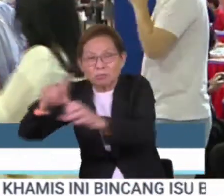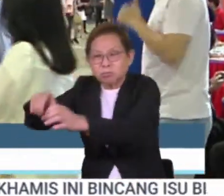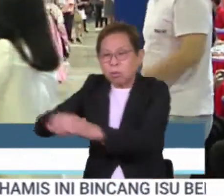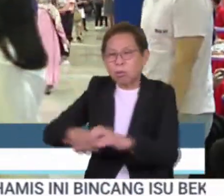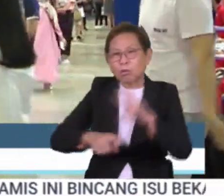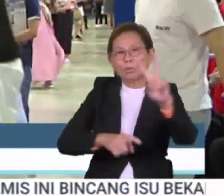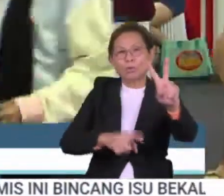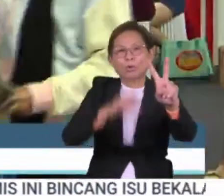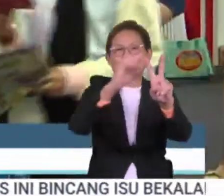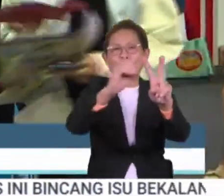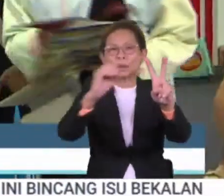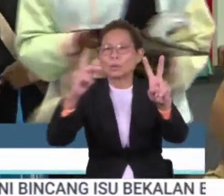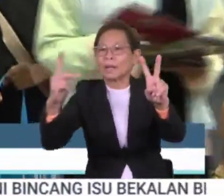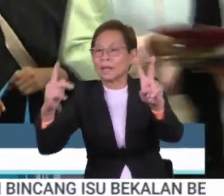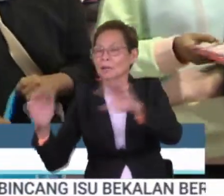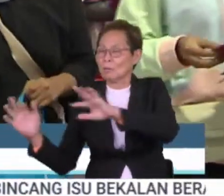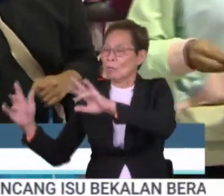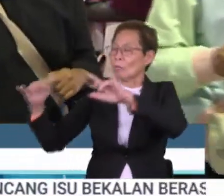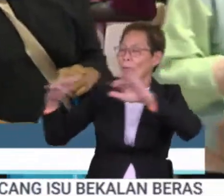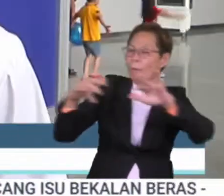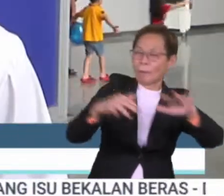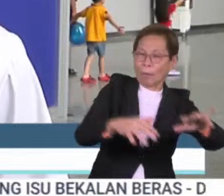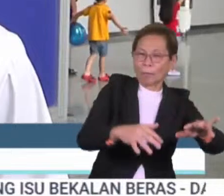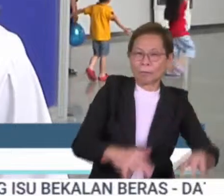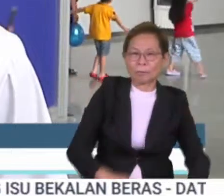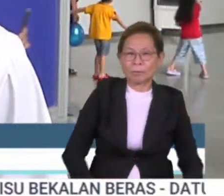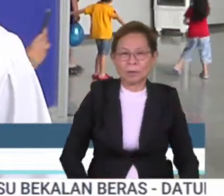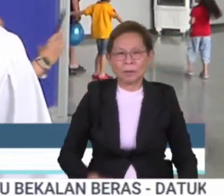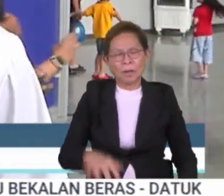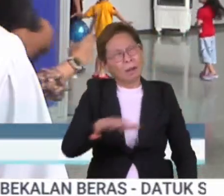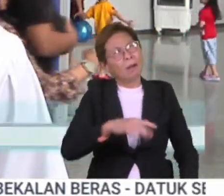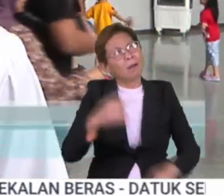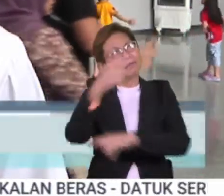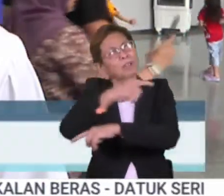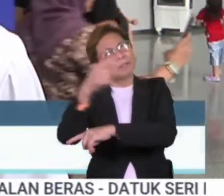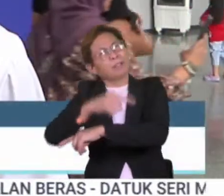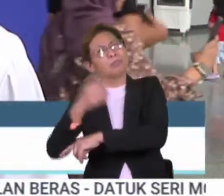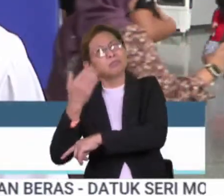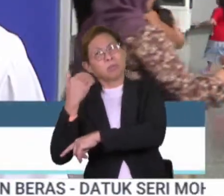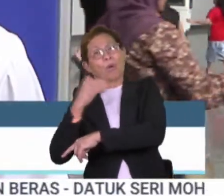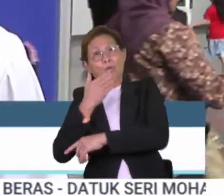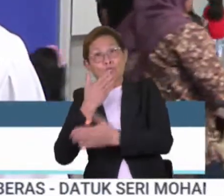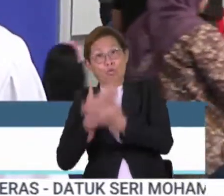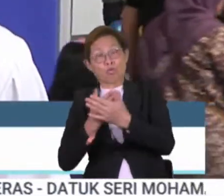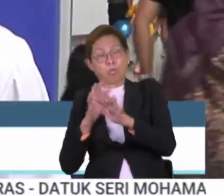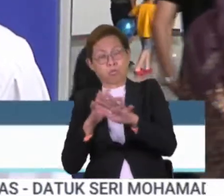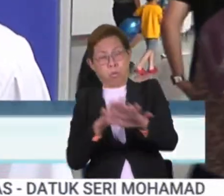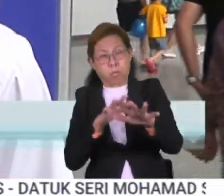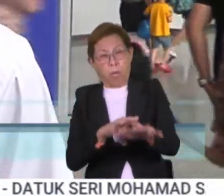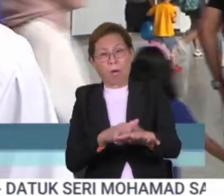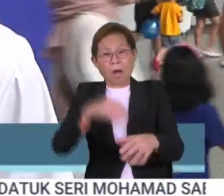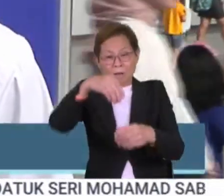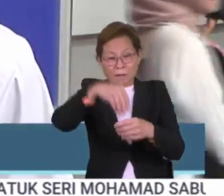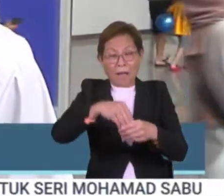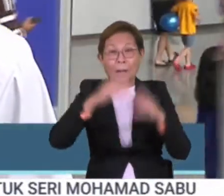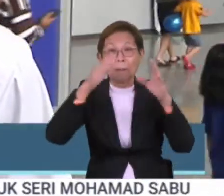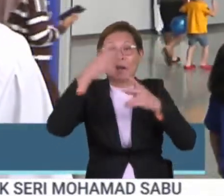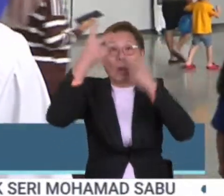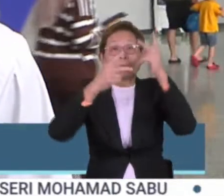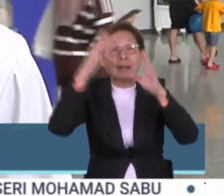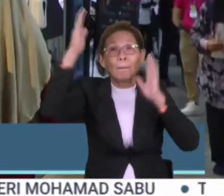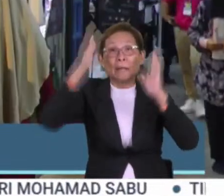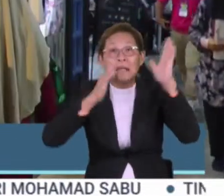menarik 200,000 pengunjung. But over the last few days, we've had good crowds as well. The domestic hall is doing very, very